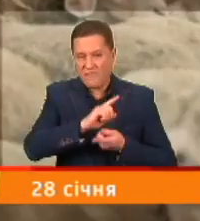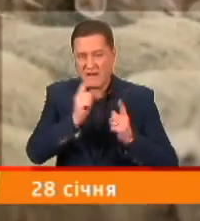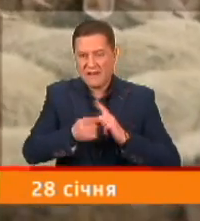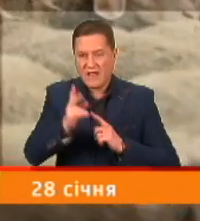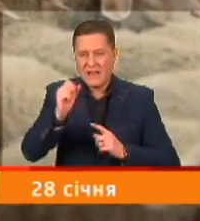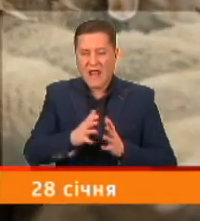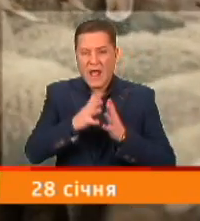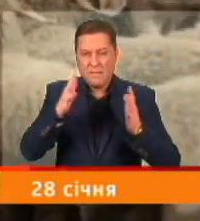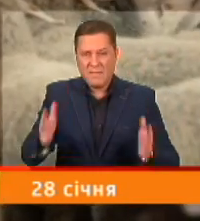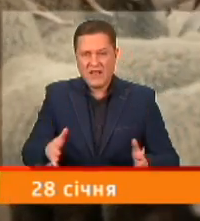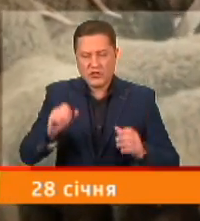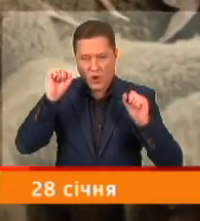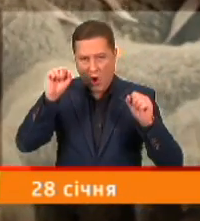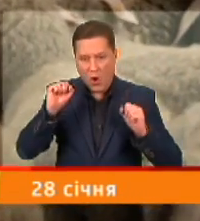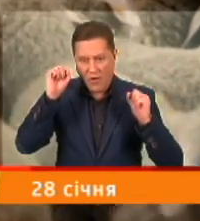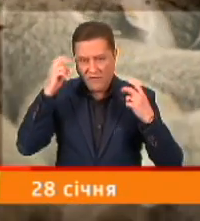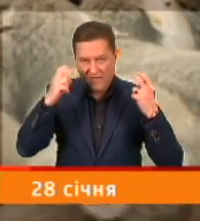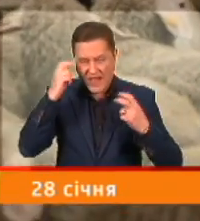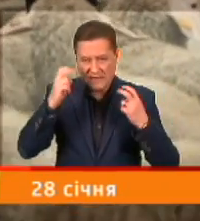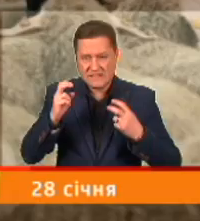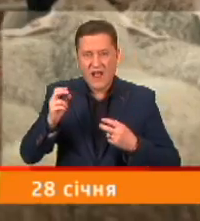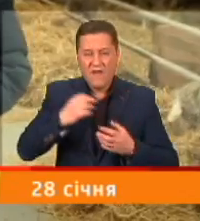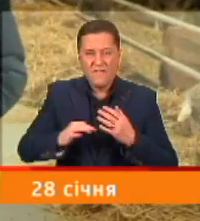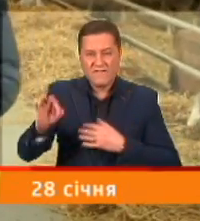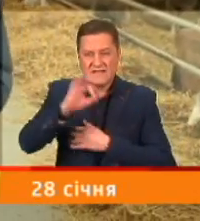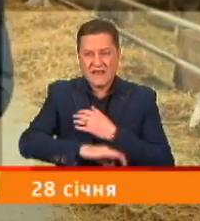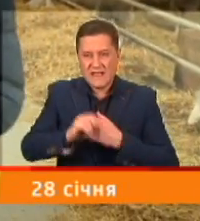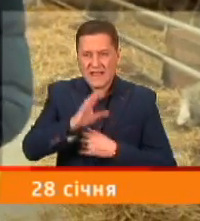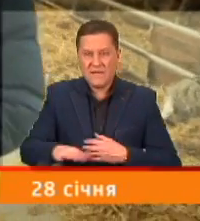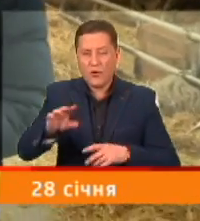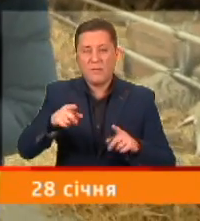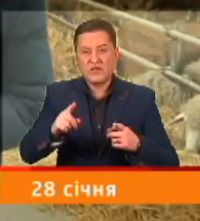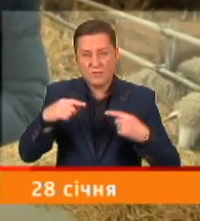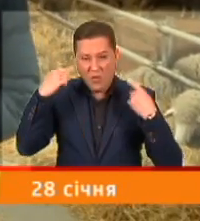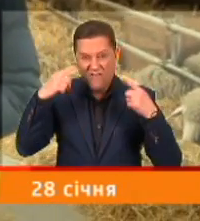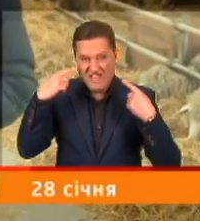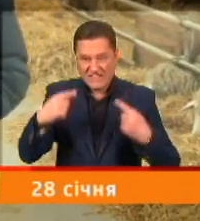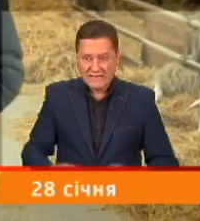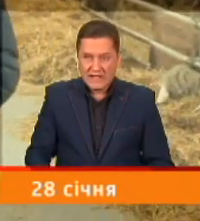на найбільшу овечу ферму у Східній Європі. Чому саме вісті?